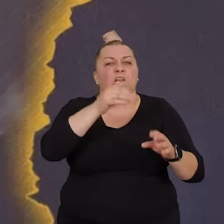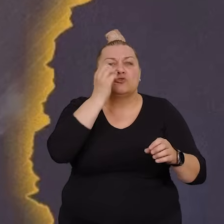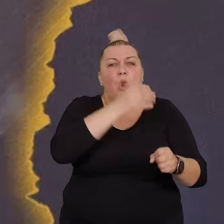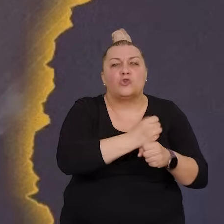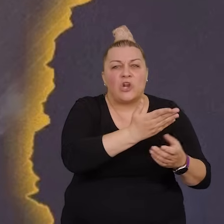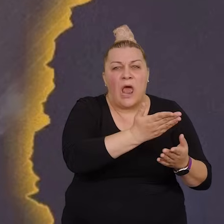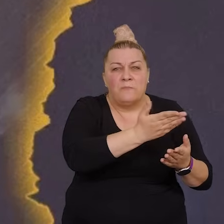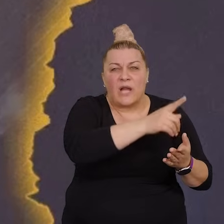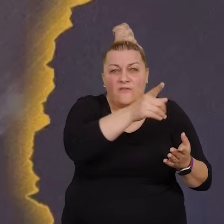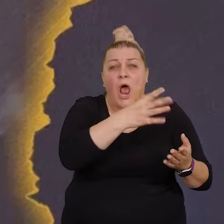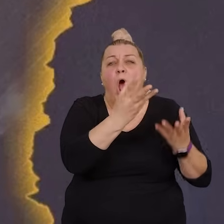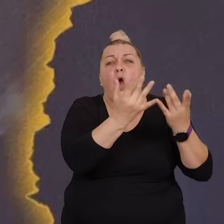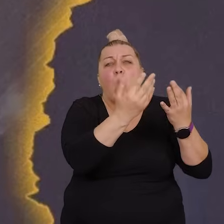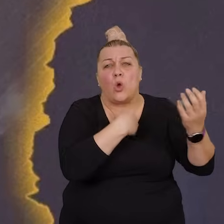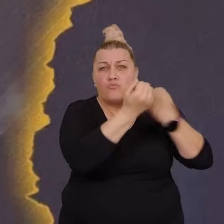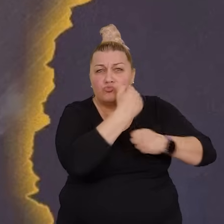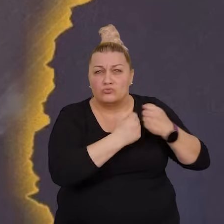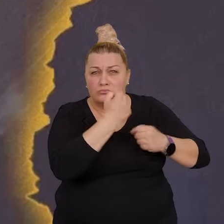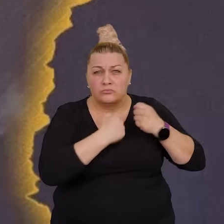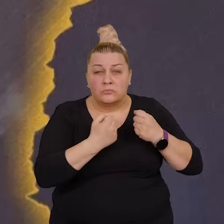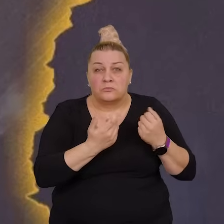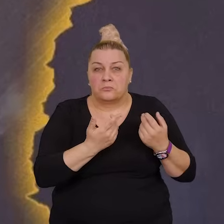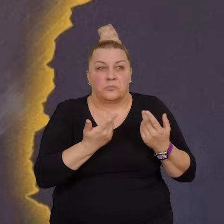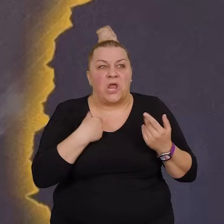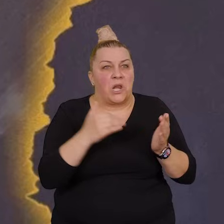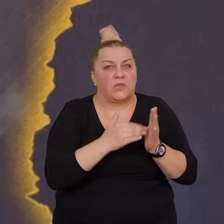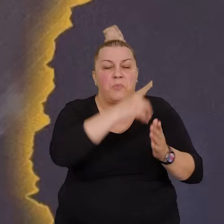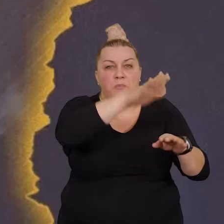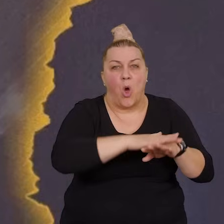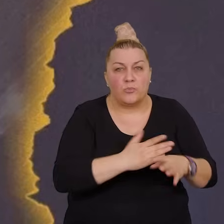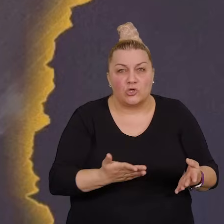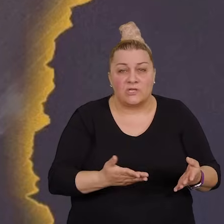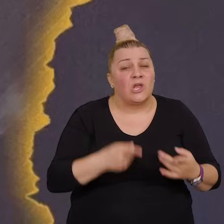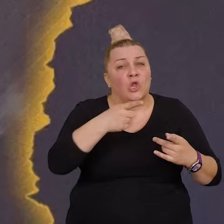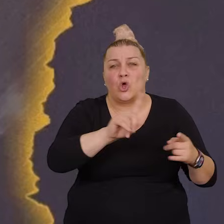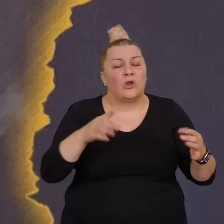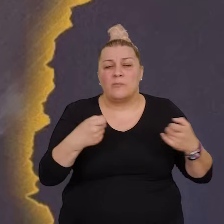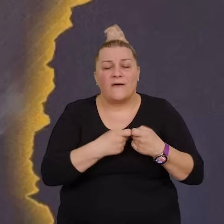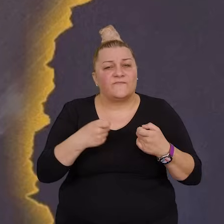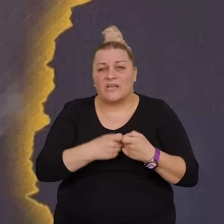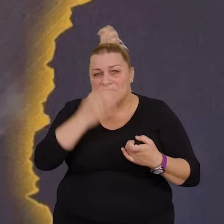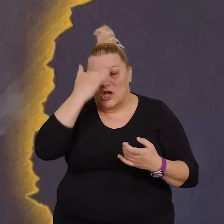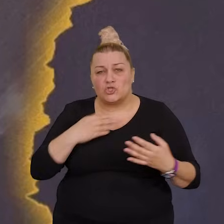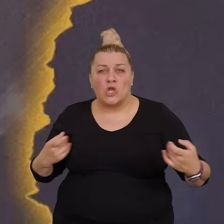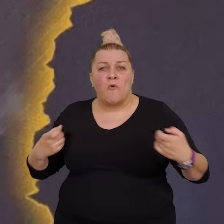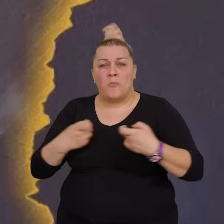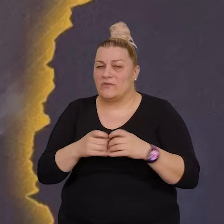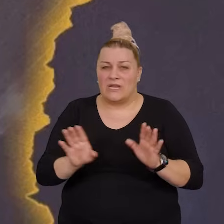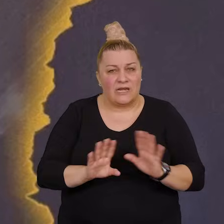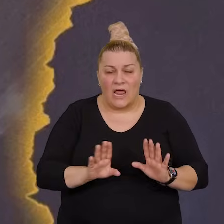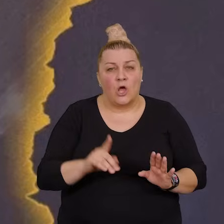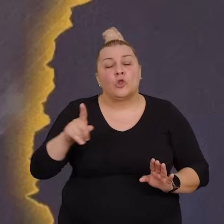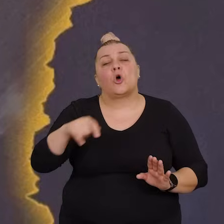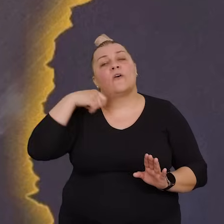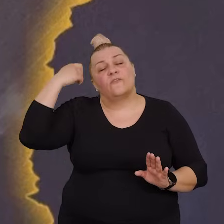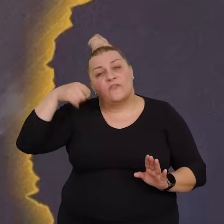čega? Razumijete? To ne veze sa kršćanstvom uopće. Kršćanstvo je imalo veze utoliko da je to film